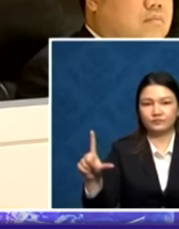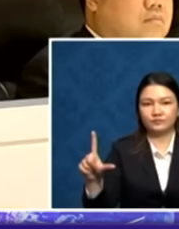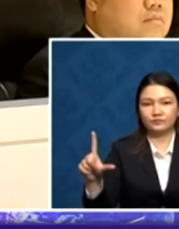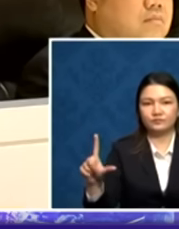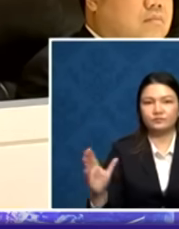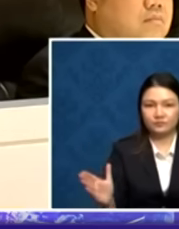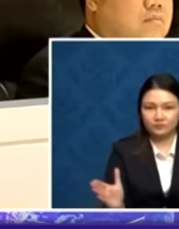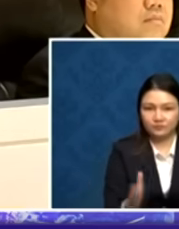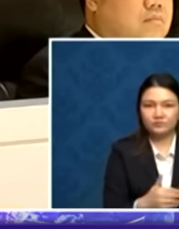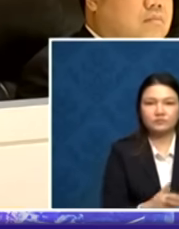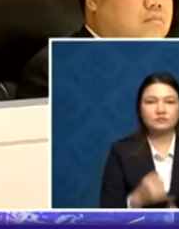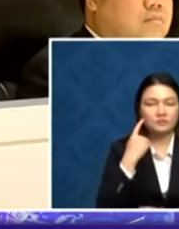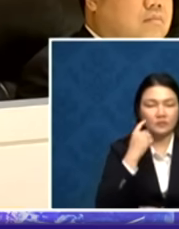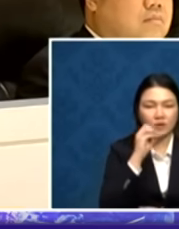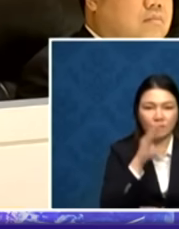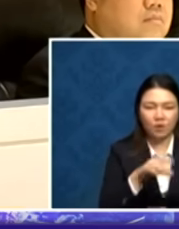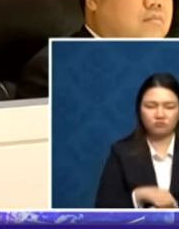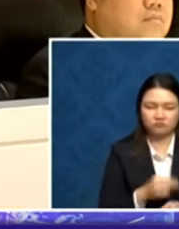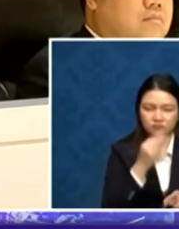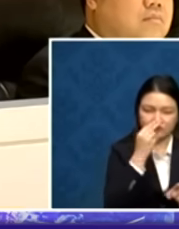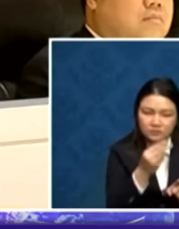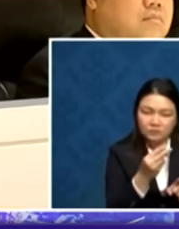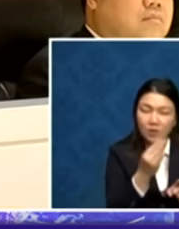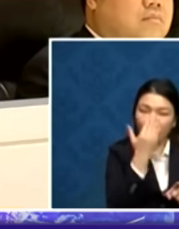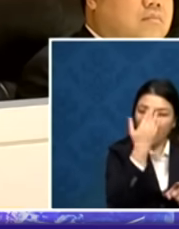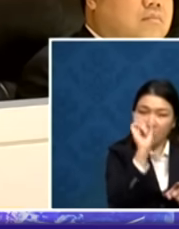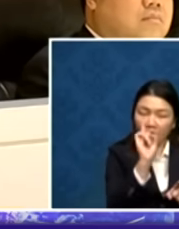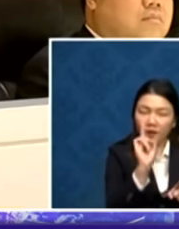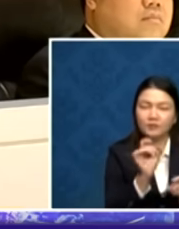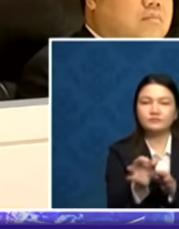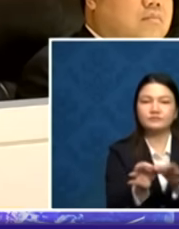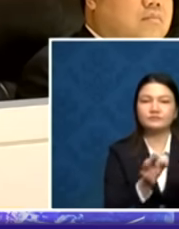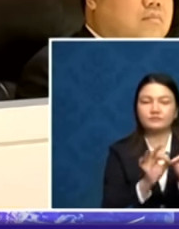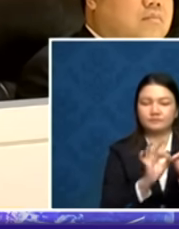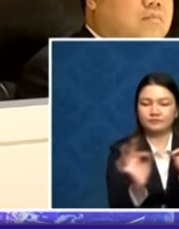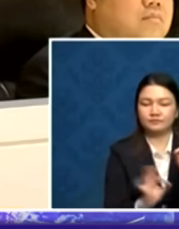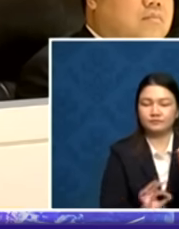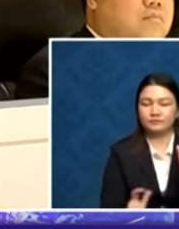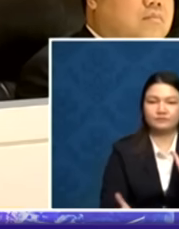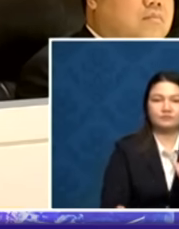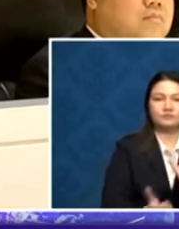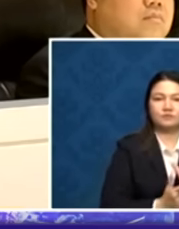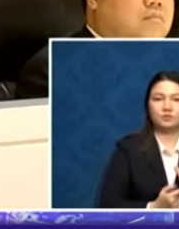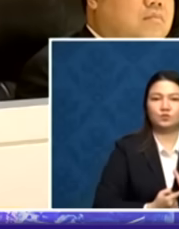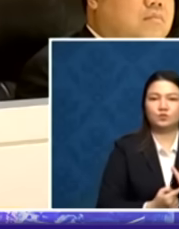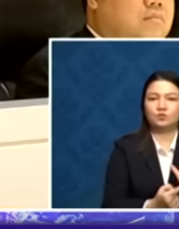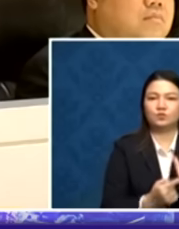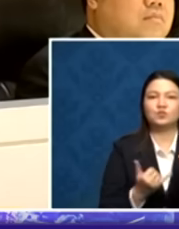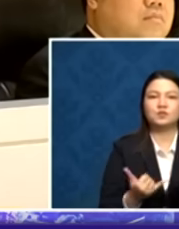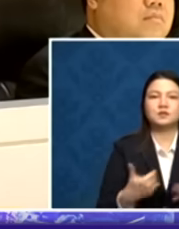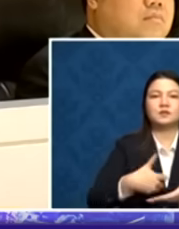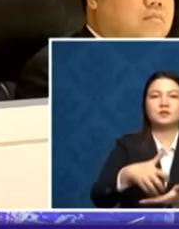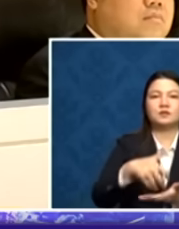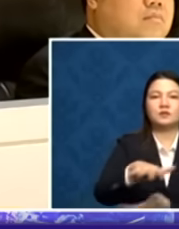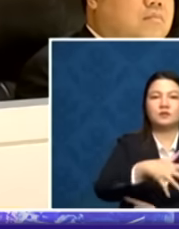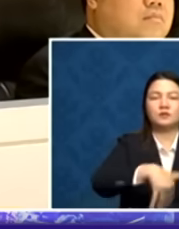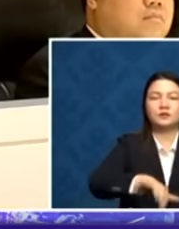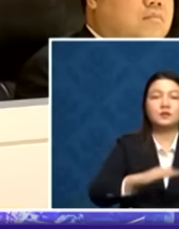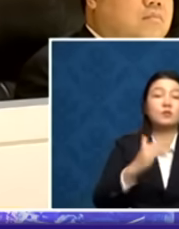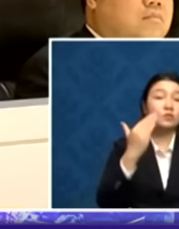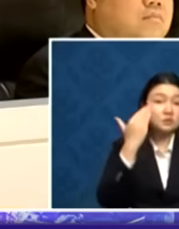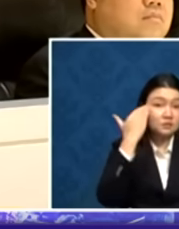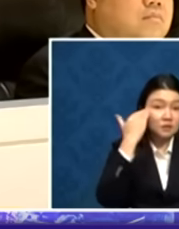ถึง13ล้านบาททำให้ใน 3-5 ปีข้างหน้าประเทศไทยนั้นจะประสบภาวะปัญหาทางการเงิน